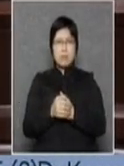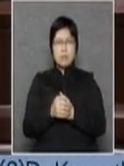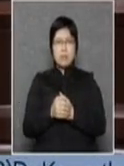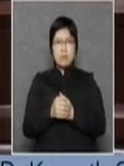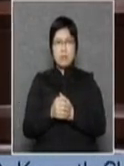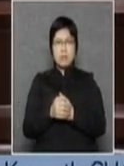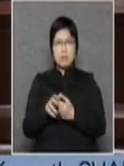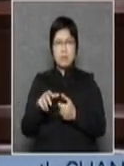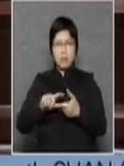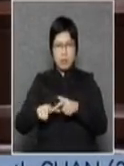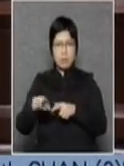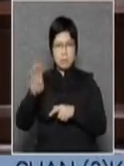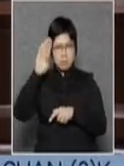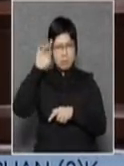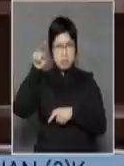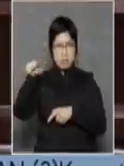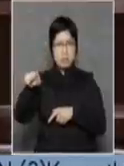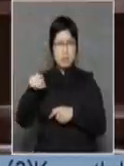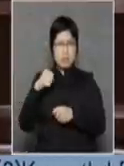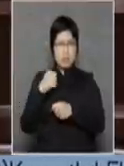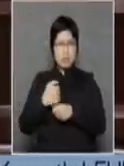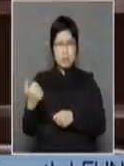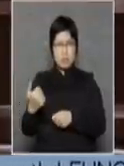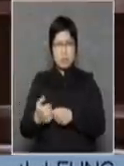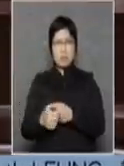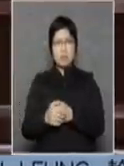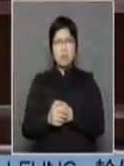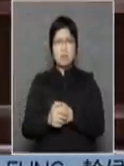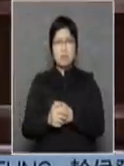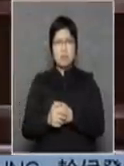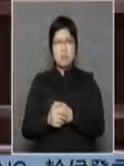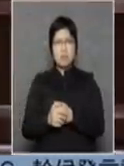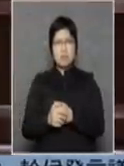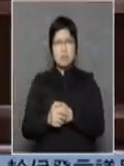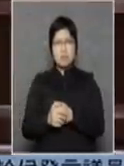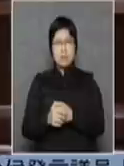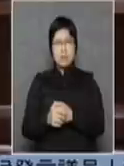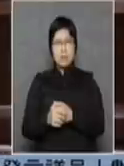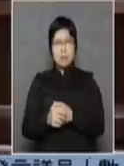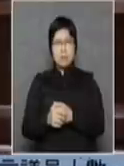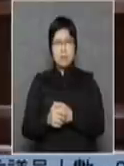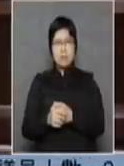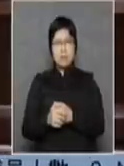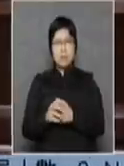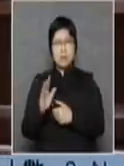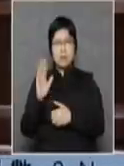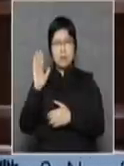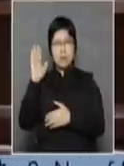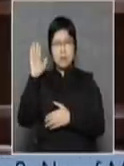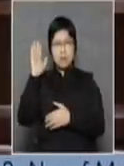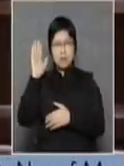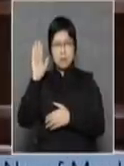希望佢呢係可以去做一下嘅。咁當然呢，喺後來透